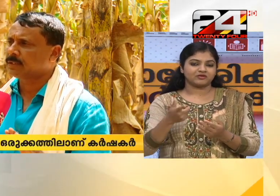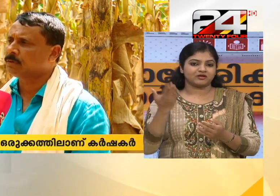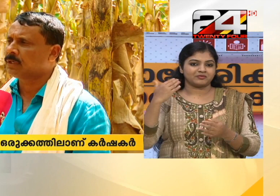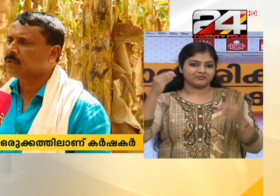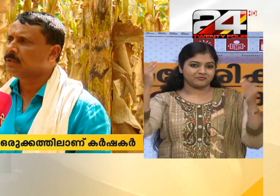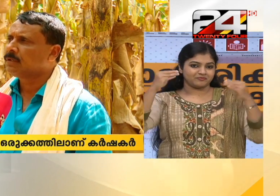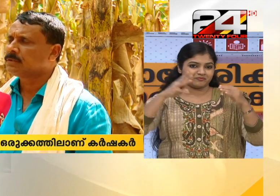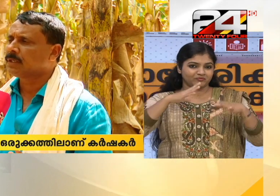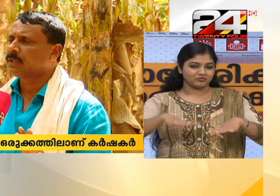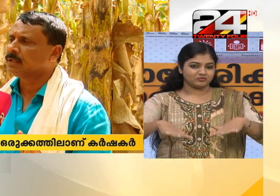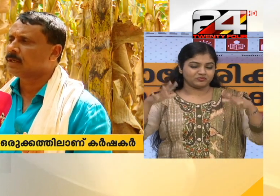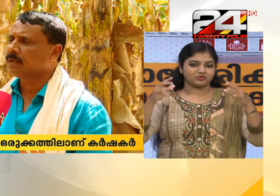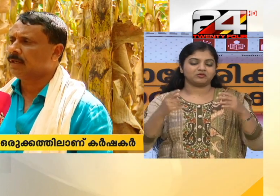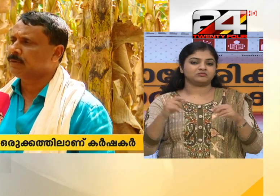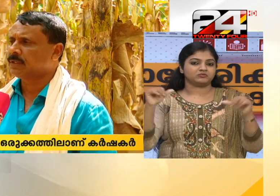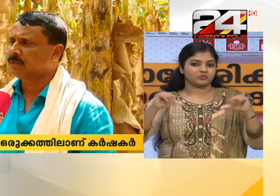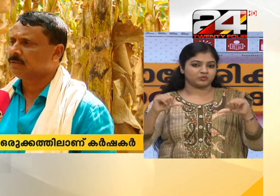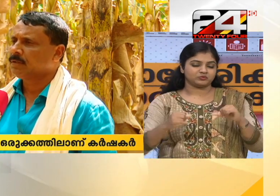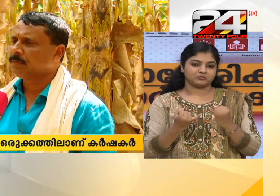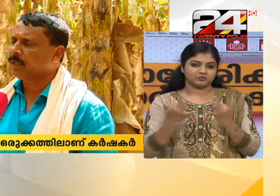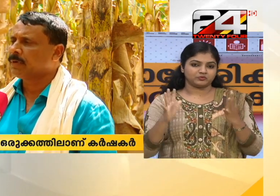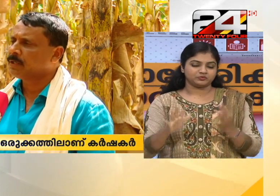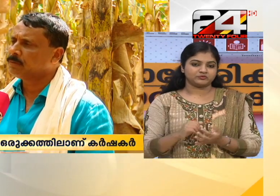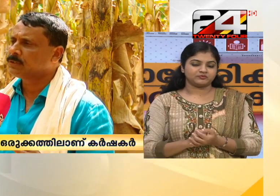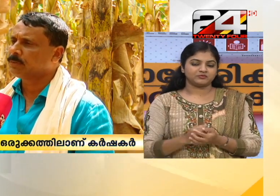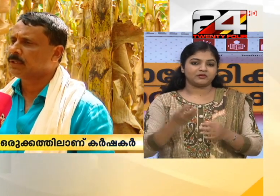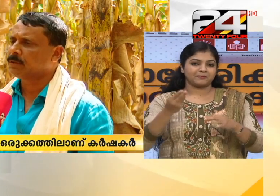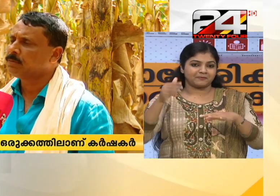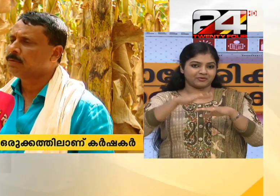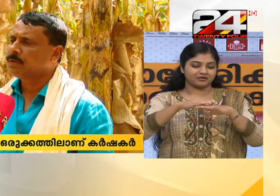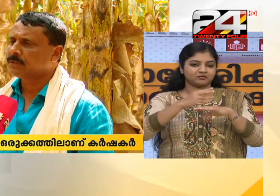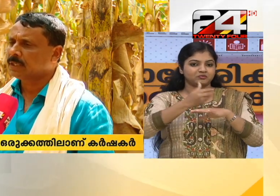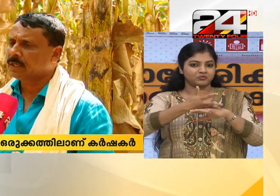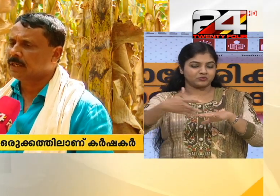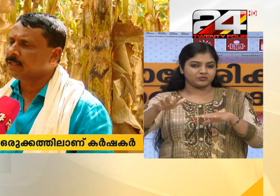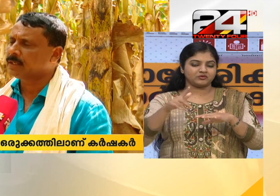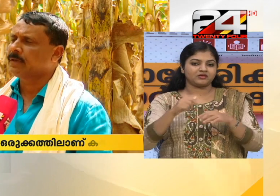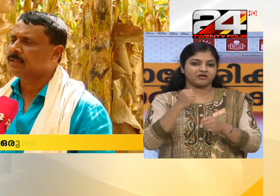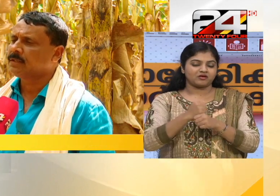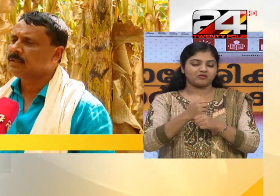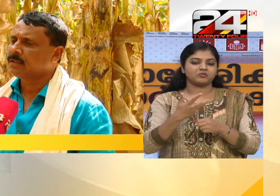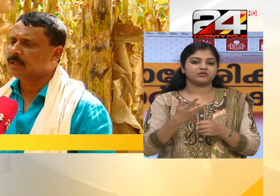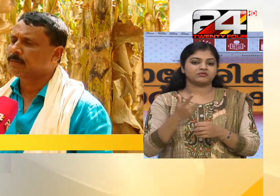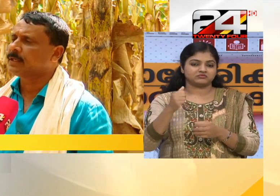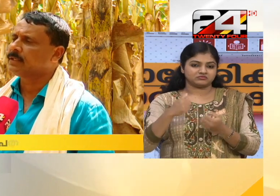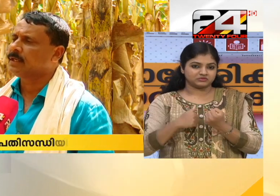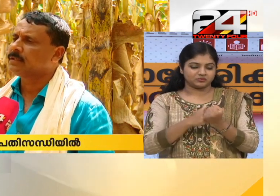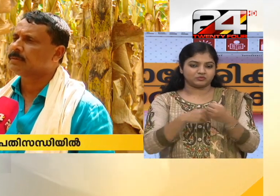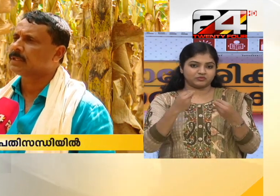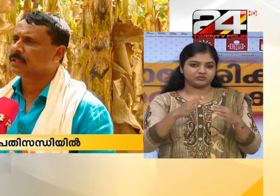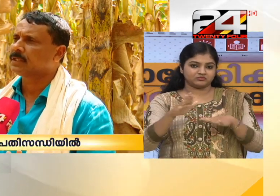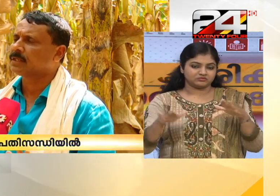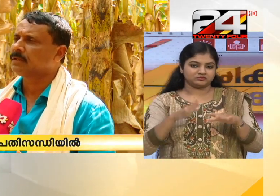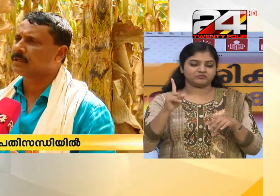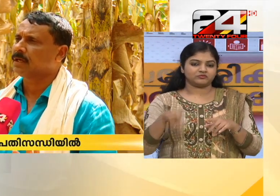അതിവർഷം കൊണ്ട് ശരിക്കും ഞങ്ങൾക്ക് അനുഭവിക്കുന്നുണ്ട്. മേൽമണ്ണ് ഒലിച്ചു പോയതും സർക്കാർ അടിയന്തരമായിട്ട് ഇതിൽ ഇടപെട്ട് കഴിഞ്ഞാൽ